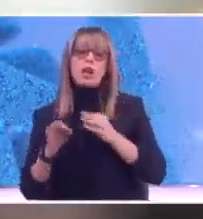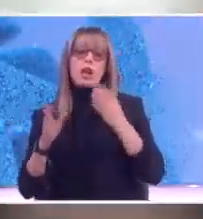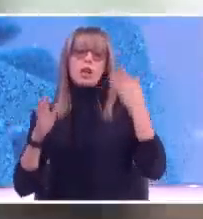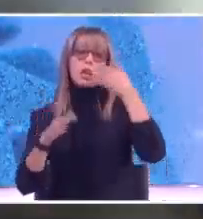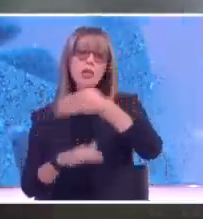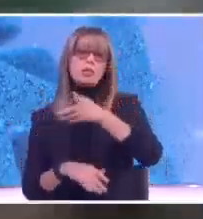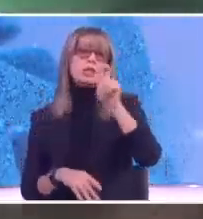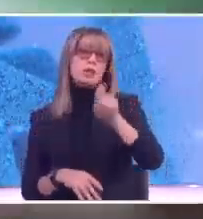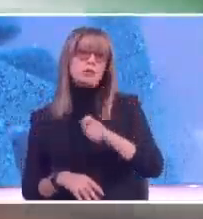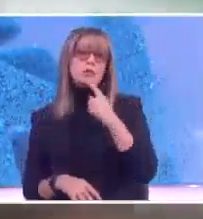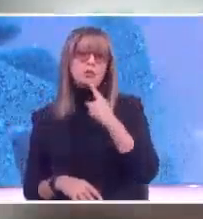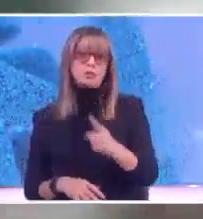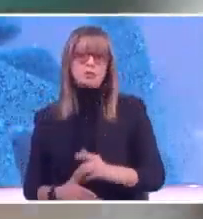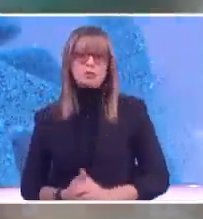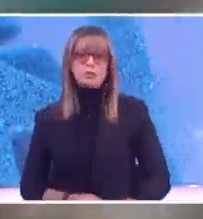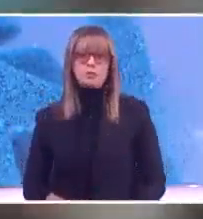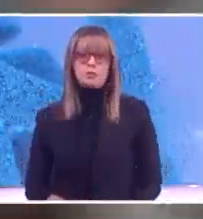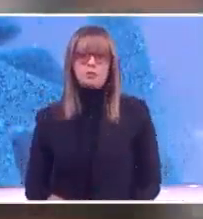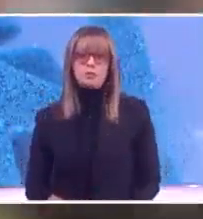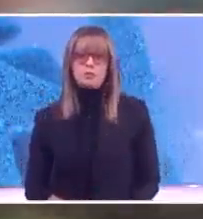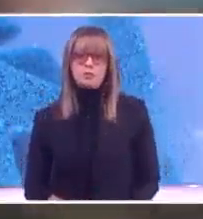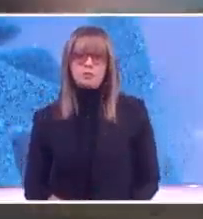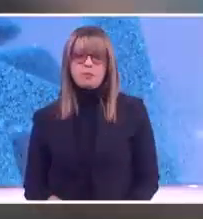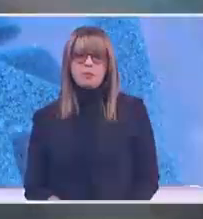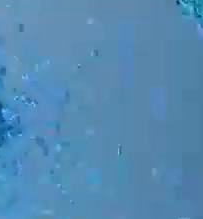gireceği bildiriliyor.